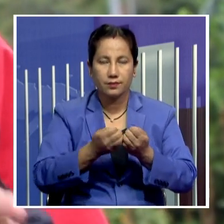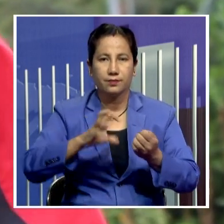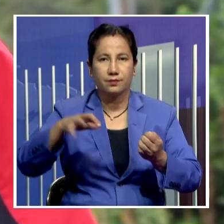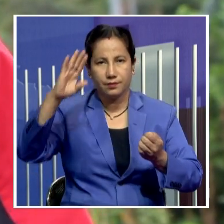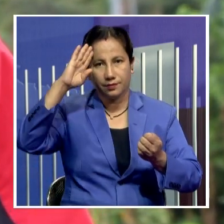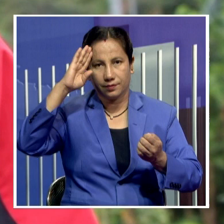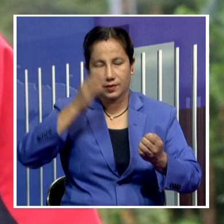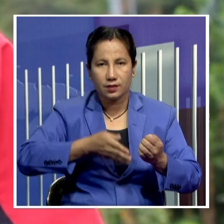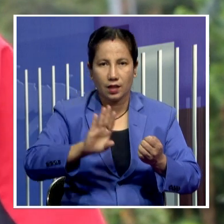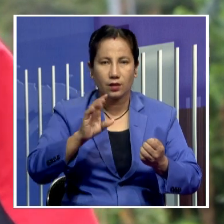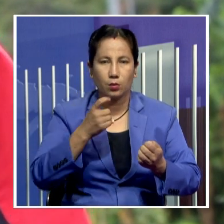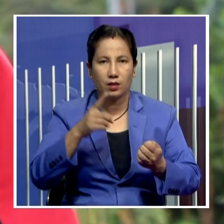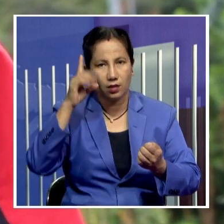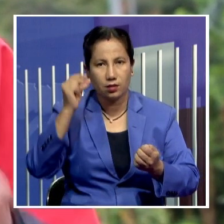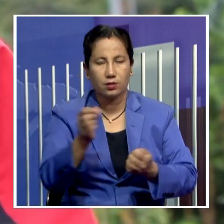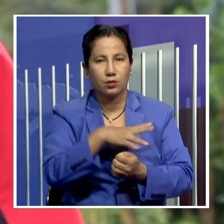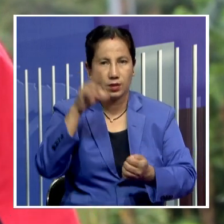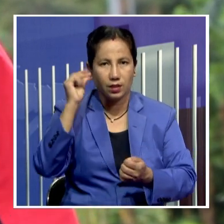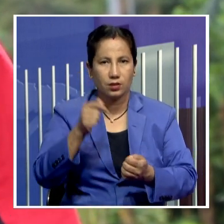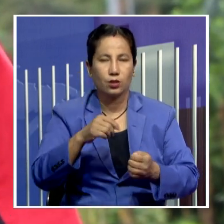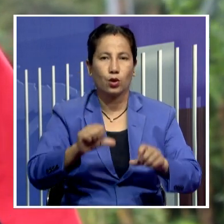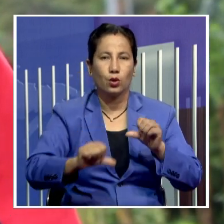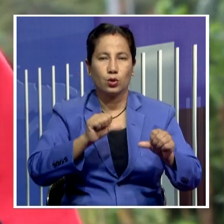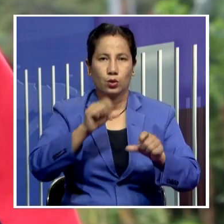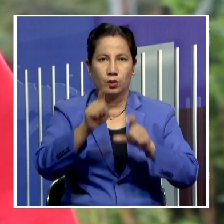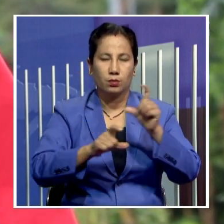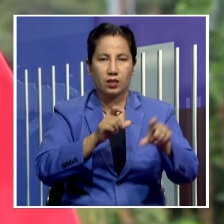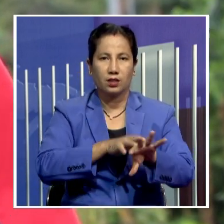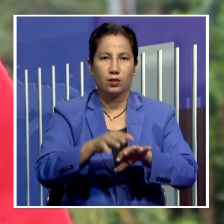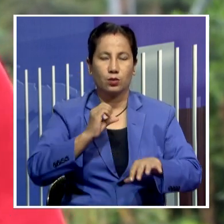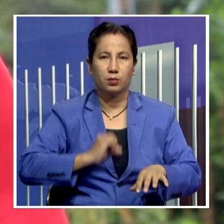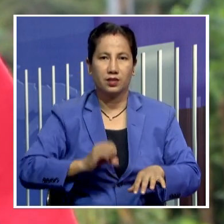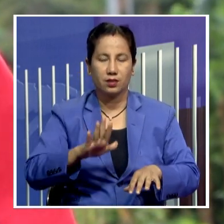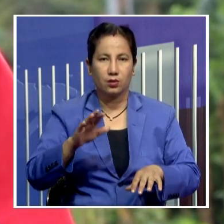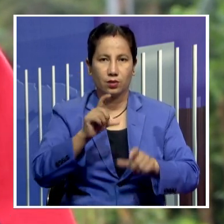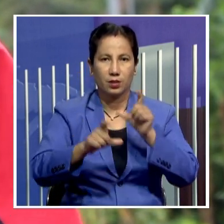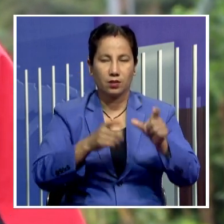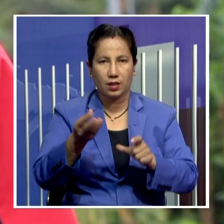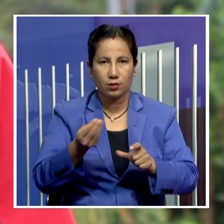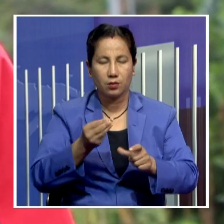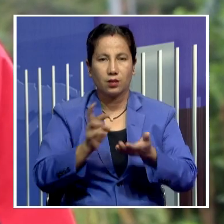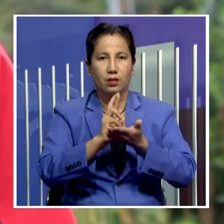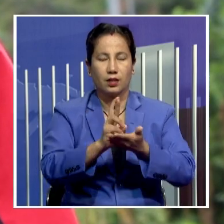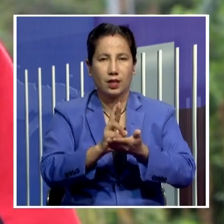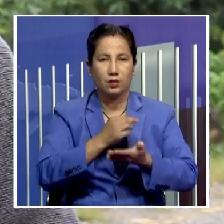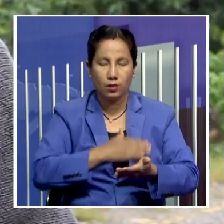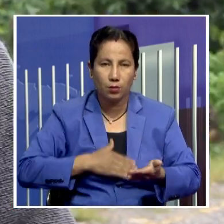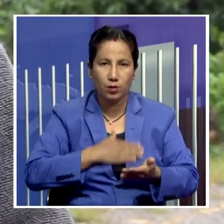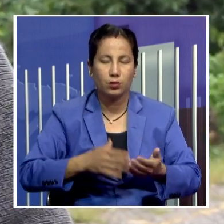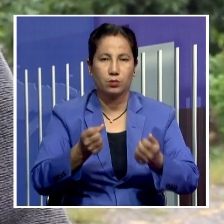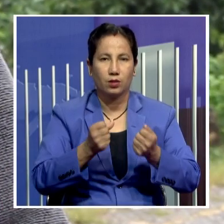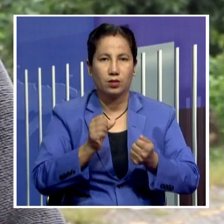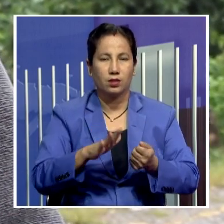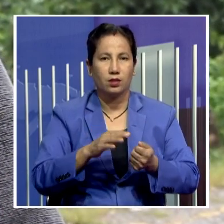सरकारले लाग्यो भनिन छिटोभन्दा छिटो जुन व्यक्तिहरू पीडित भएका छन् ती व्यक्तिहरूले थोरै भए पनि राहतको महसुस पाउने छ। अहिले